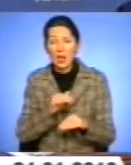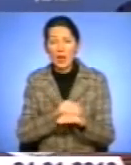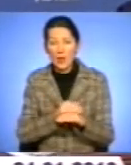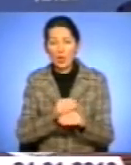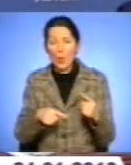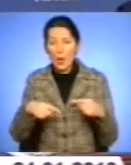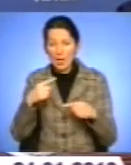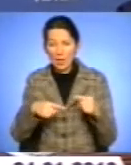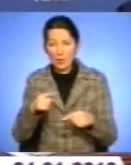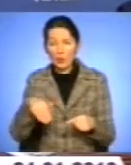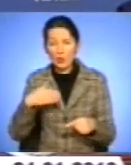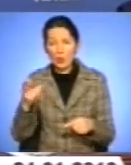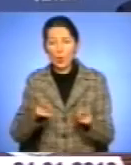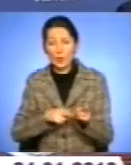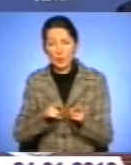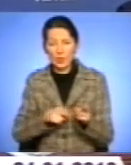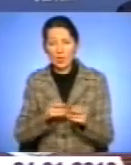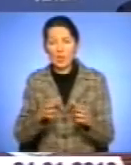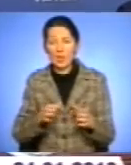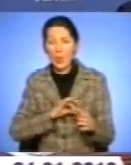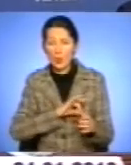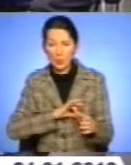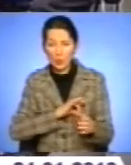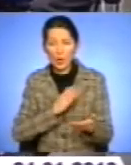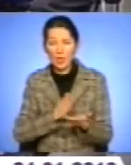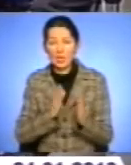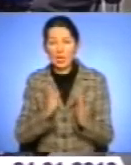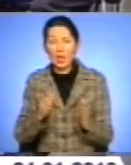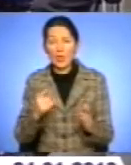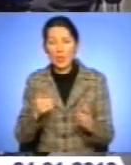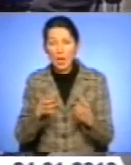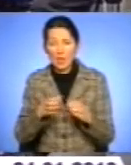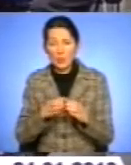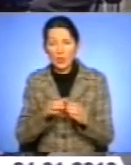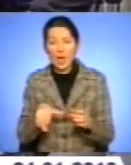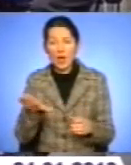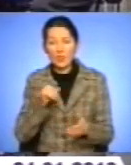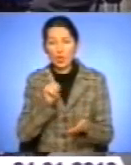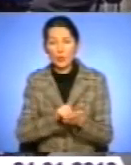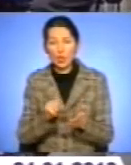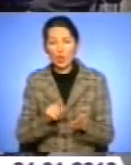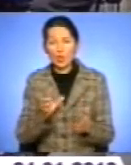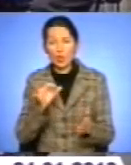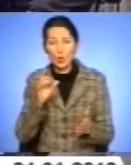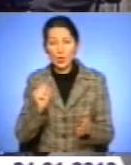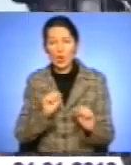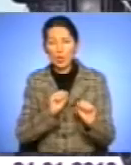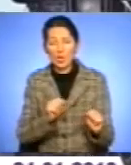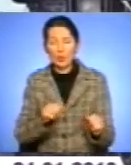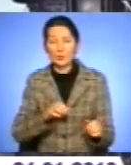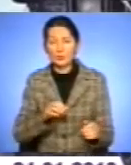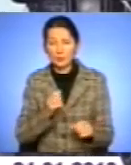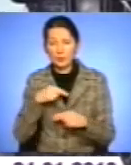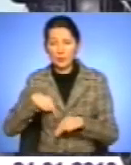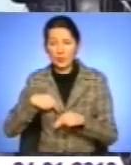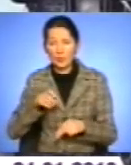как раз у компании, которая занимается продажей. Про соціальні гарантії говорив міністр інфраструктури Володимир Козак. Він вважає необґрунтованою критику